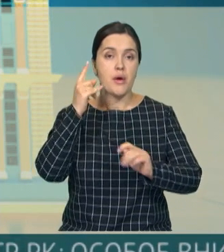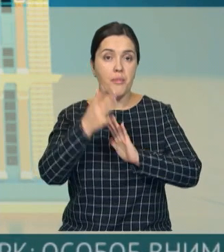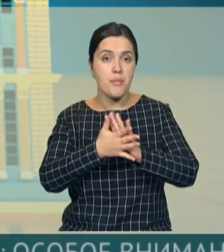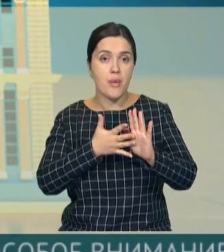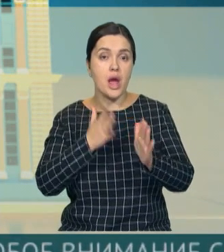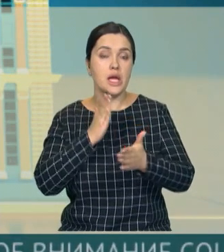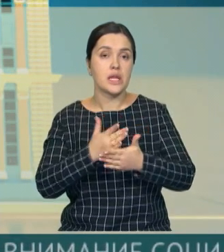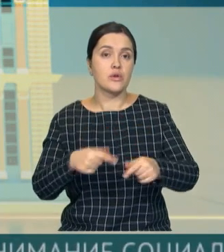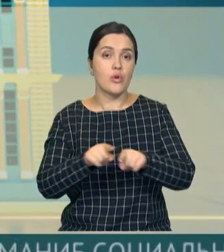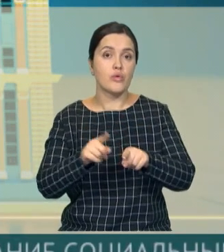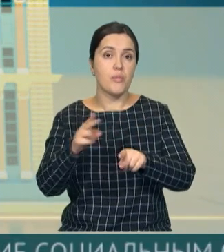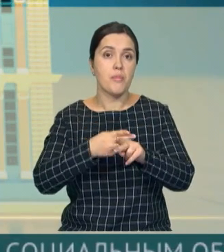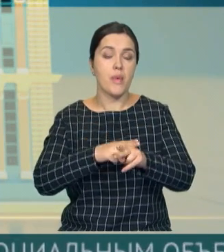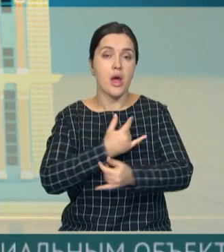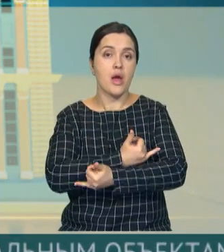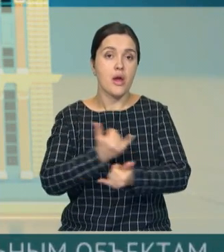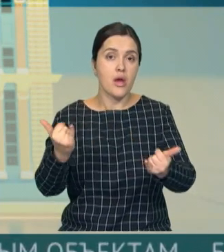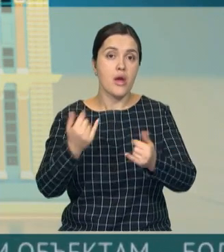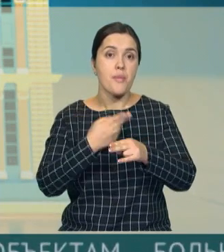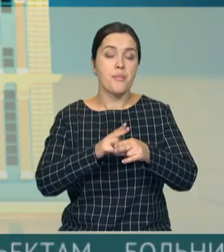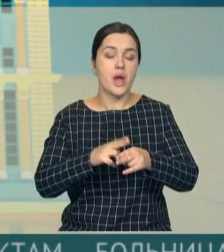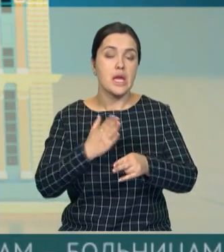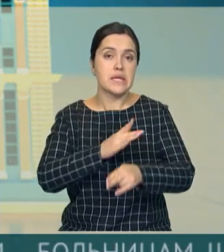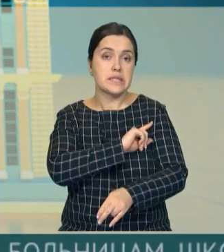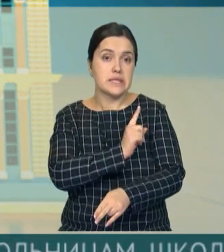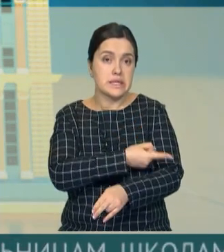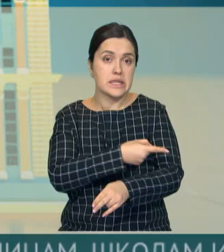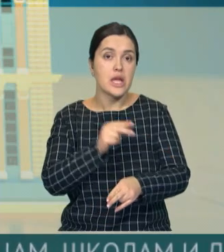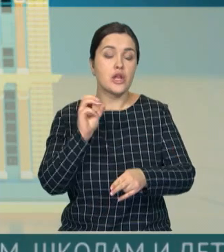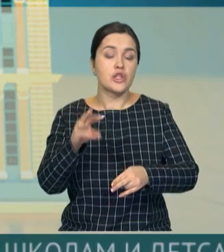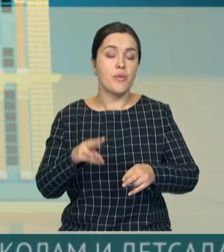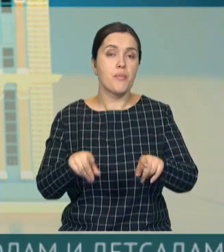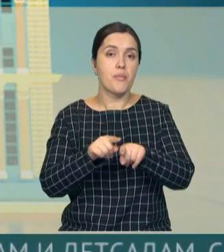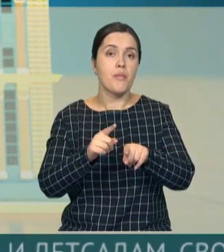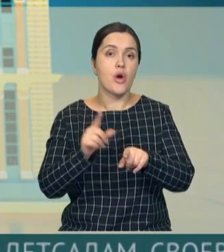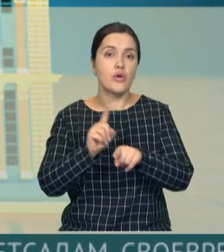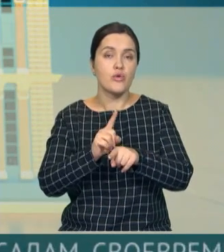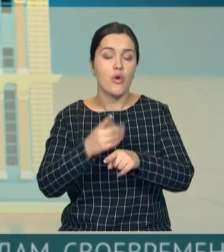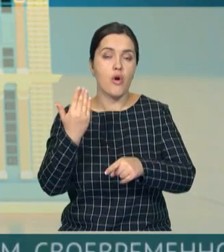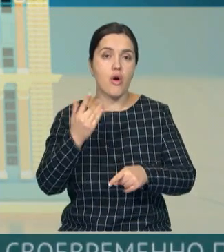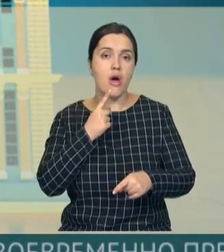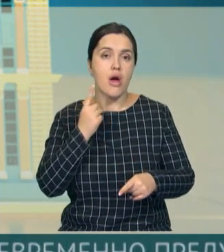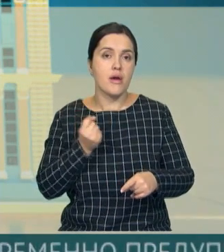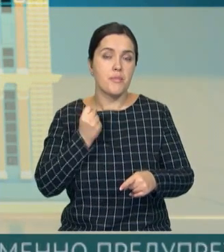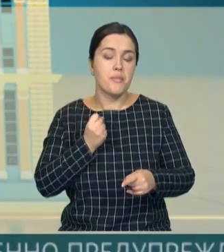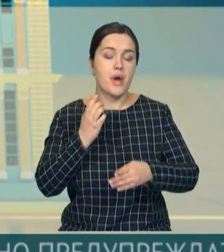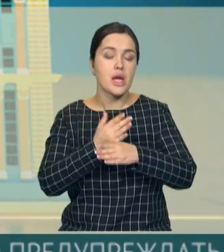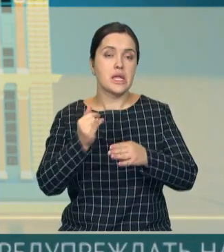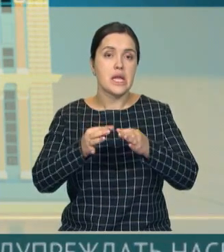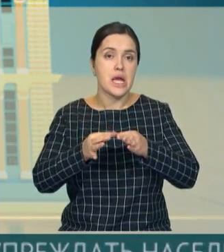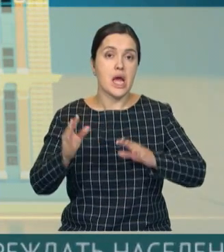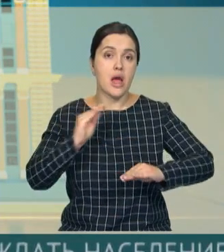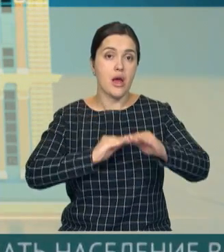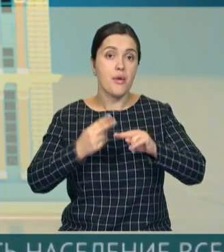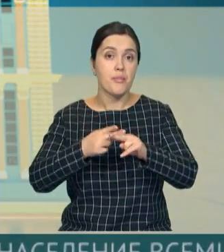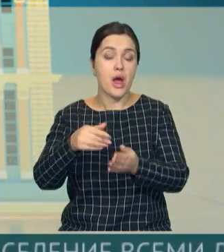Они наделяют безъядерное государство гораздо более действенной силой, чем сотни и даже тысячи боеголовок. Такая политика использования отказа